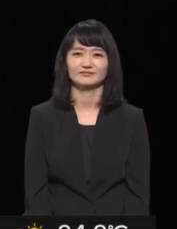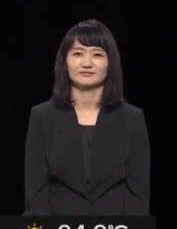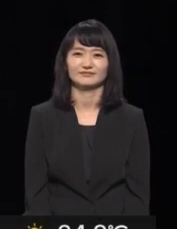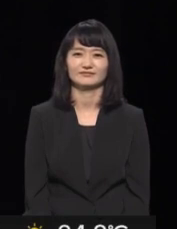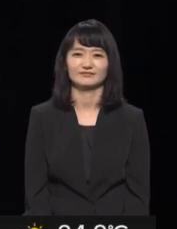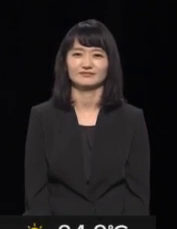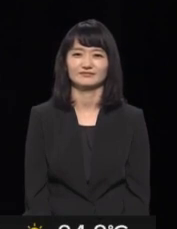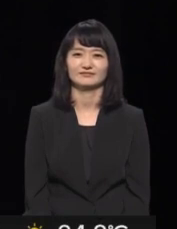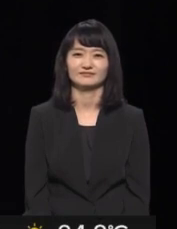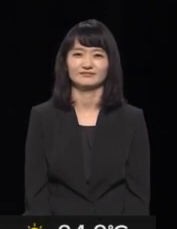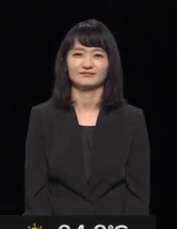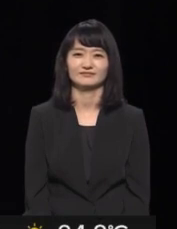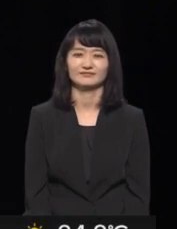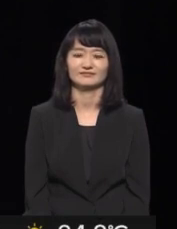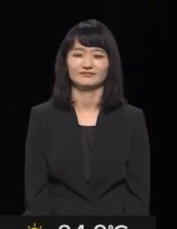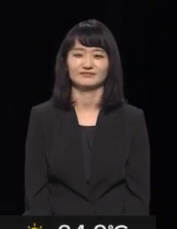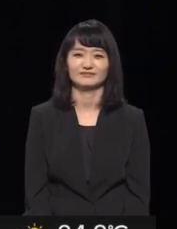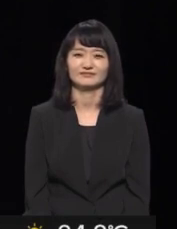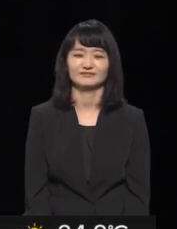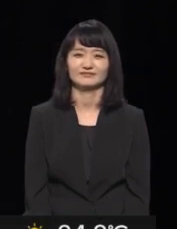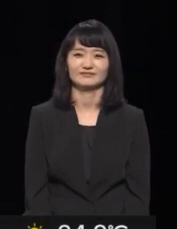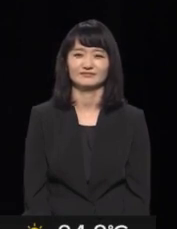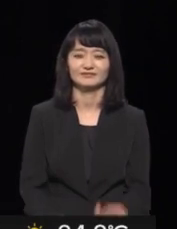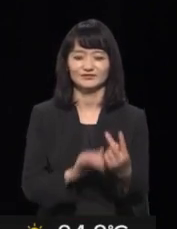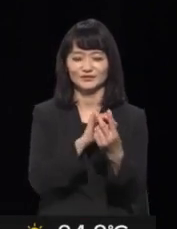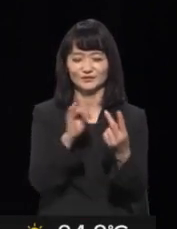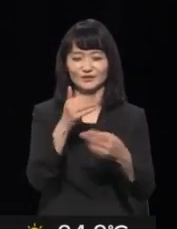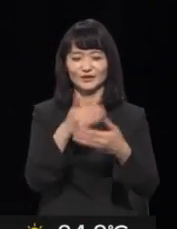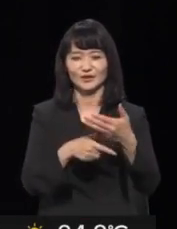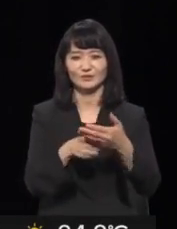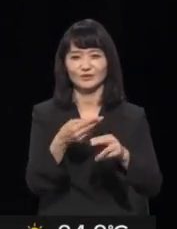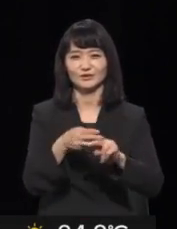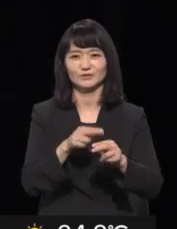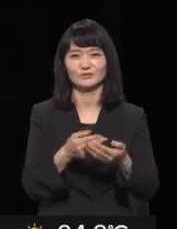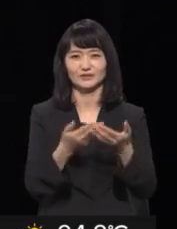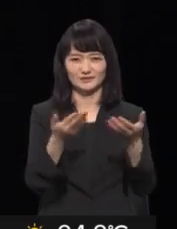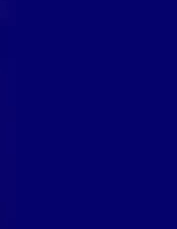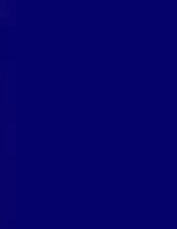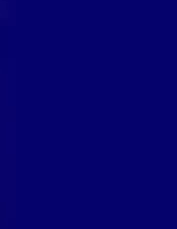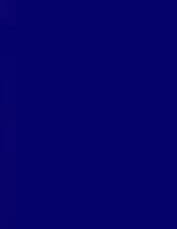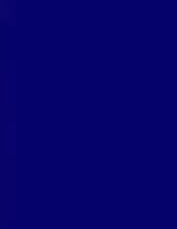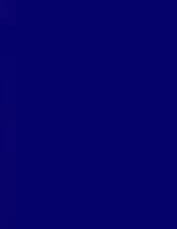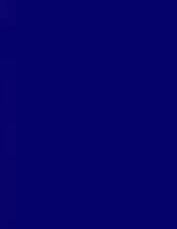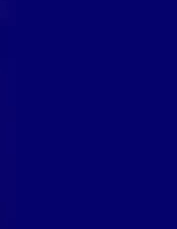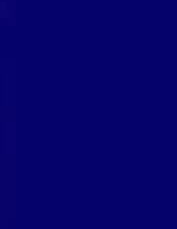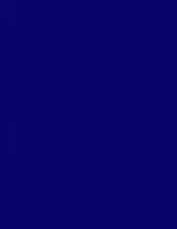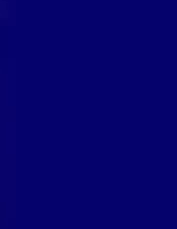일단 난 남잔데 라고 쓰셨습니다. 훈이님 두 분에게 영화 상품권 드리도록 하겠습니다.